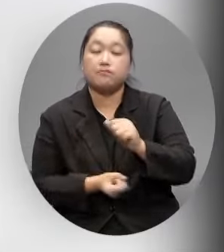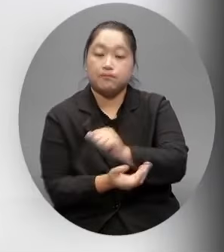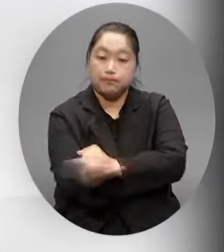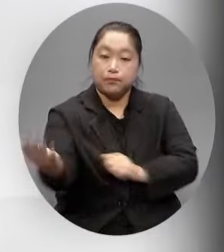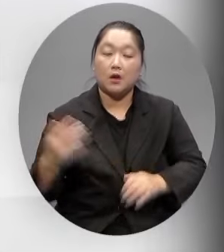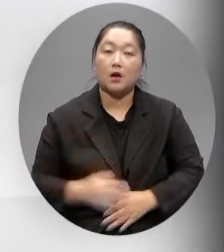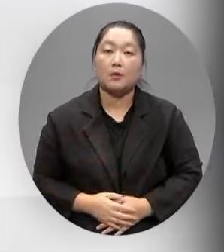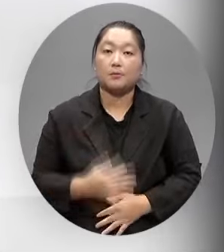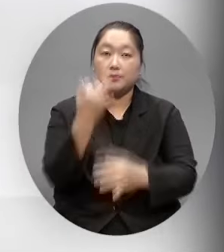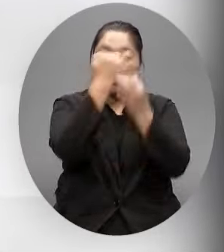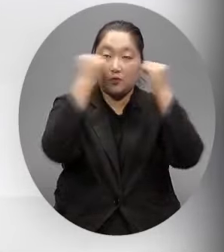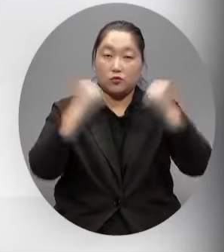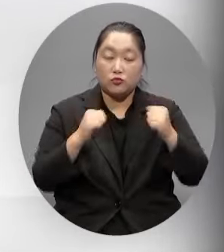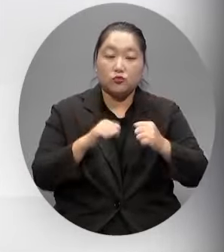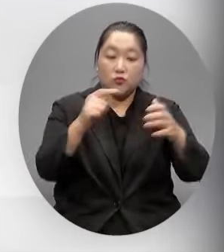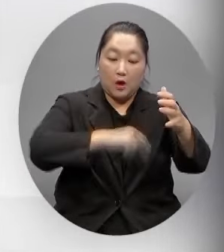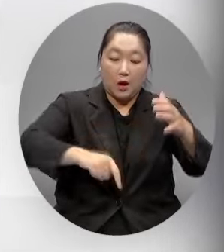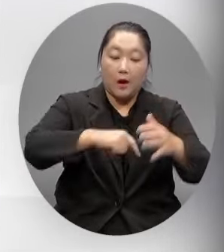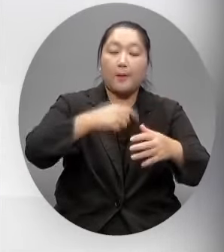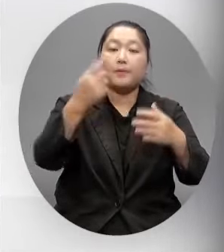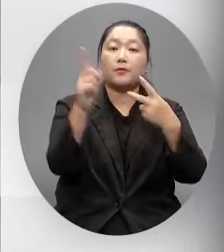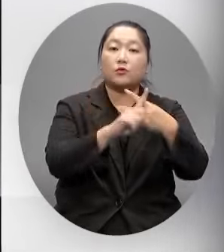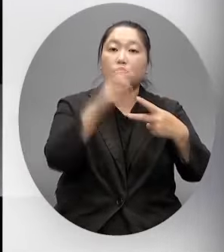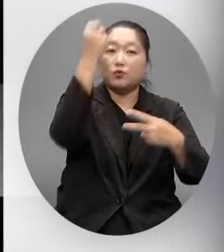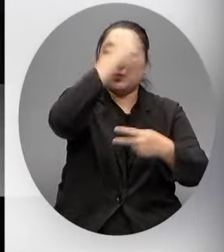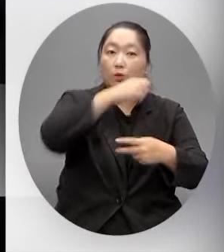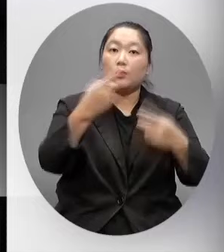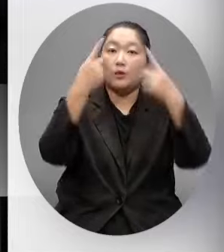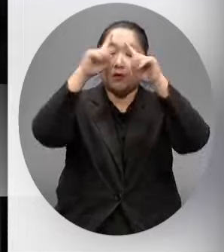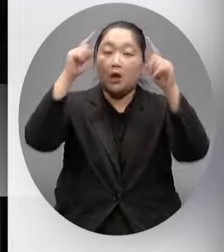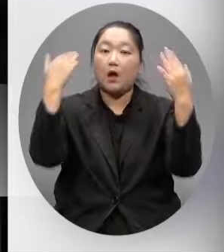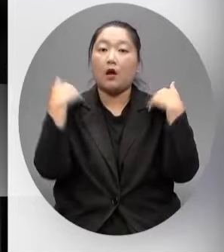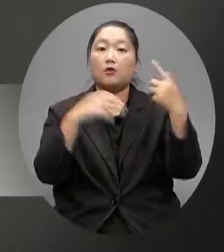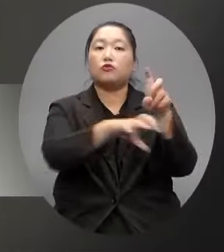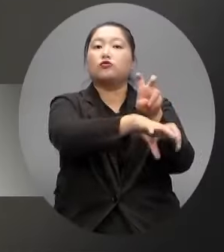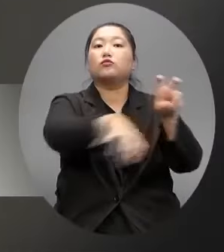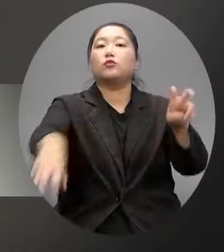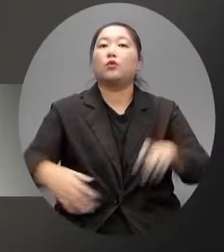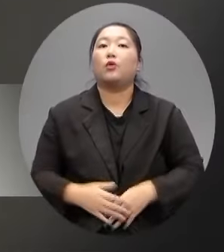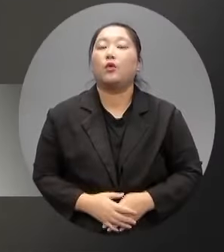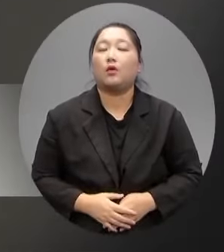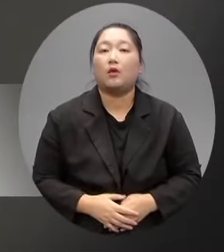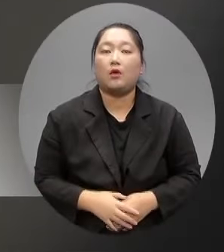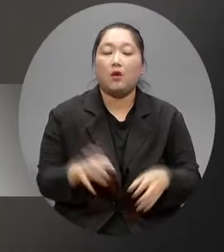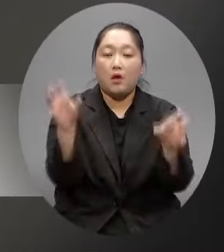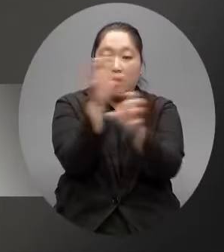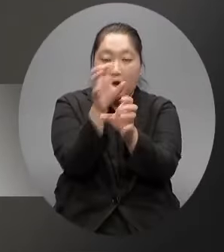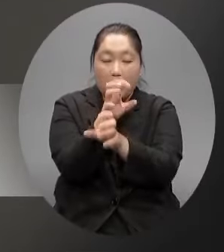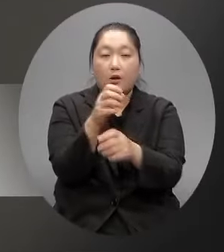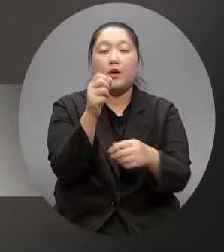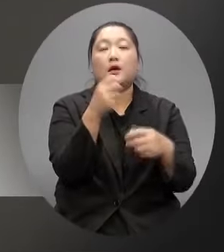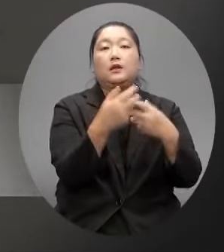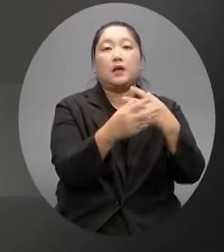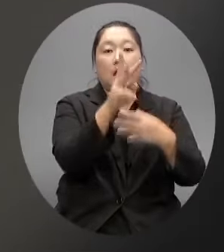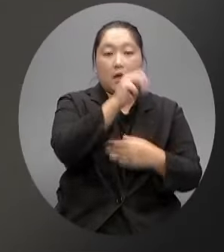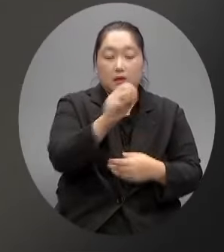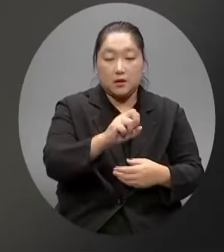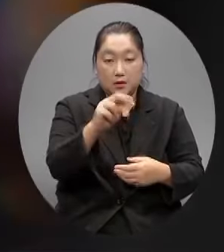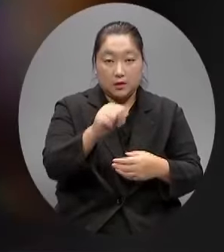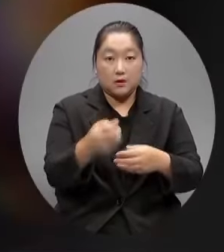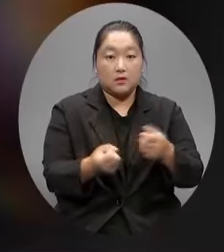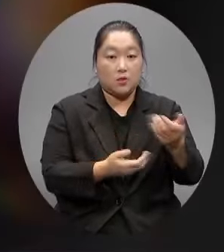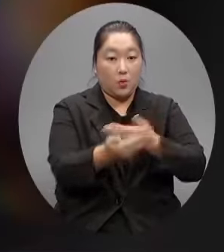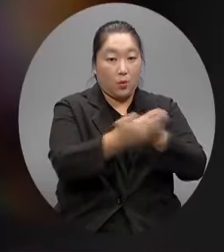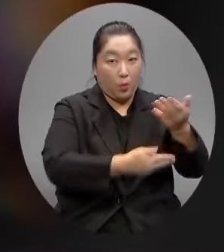소재 중고등학교와 대학교만 20곳이 넘습니다. 딥페이크 합성물을 만들어 텔레그램 등 SNS 채팅방에